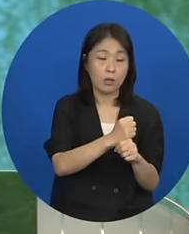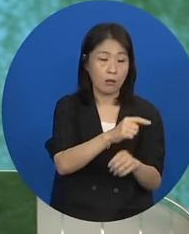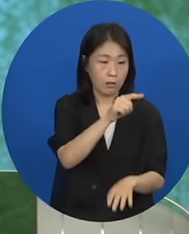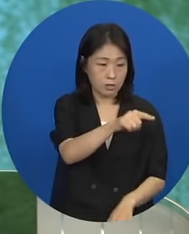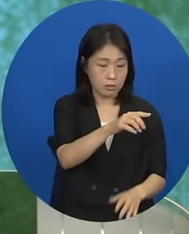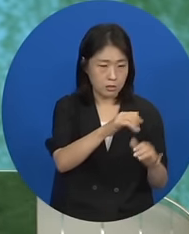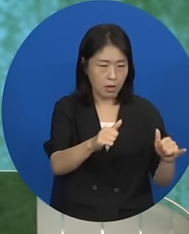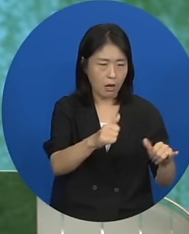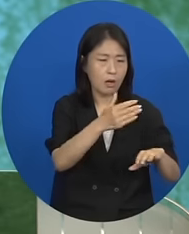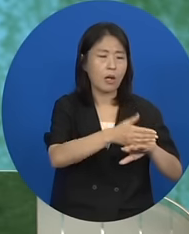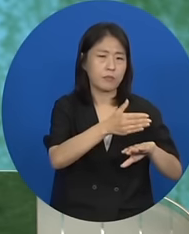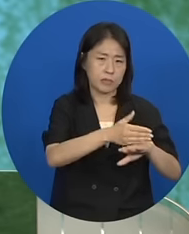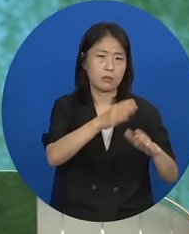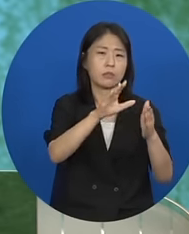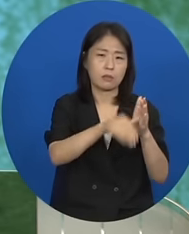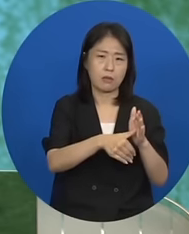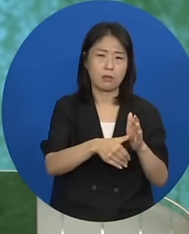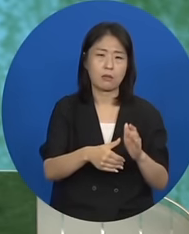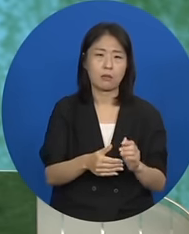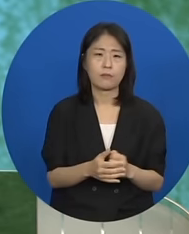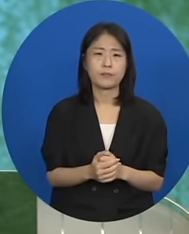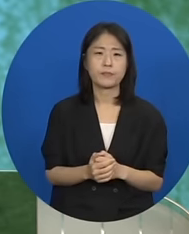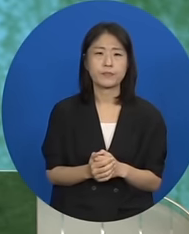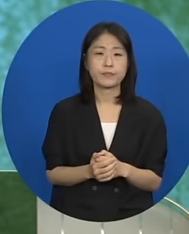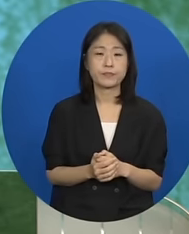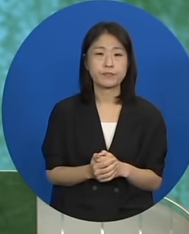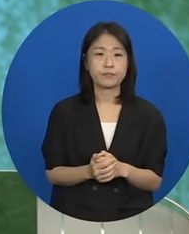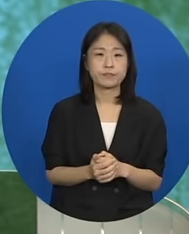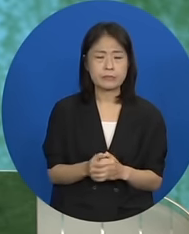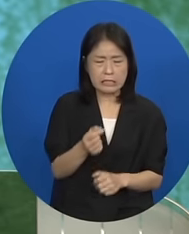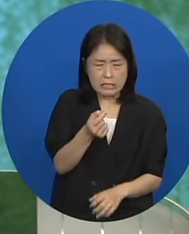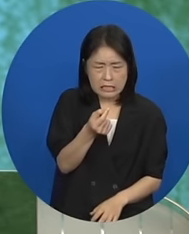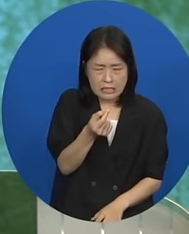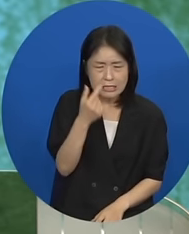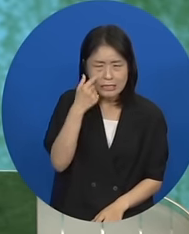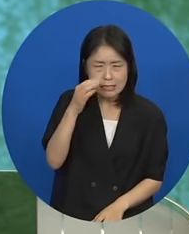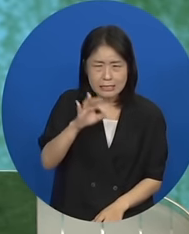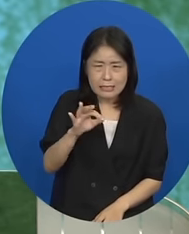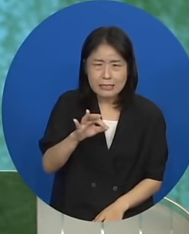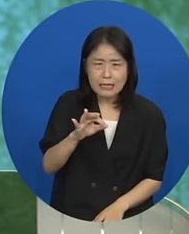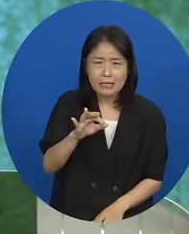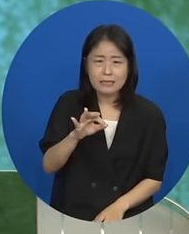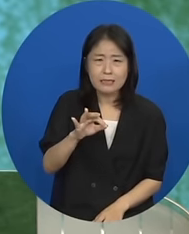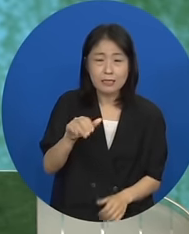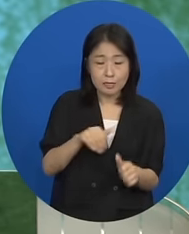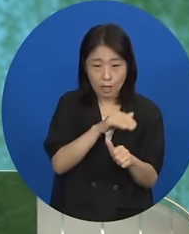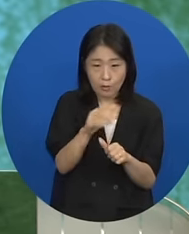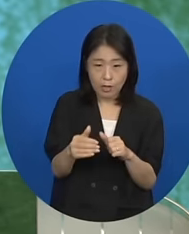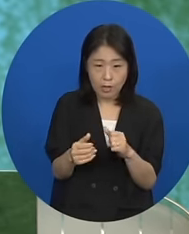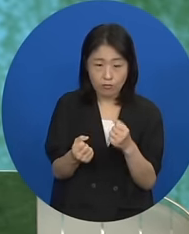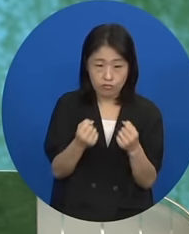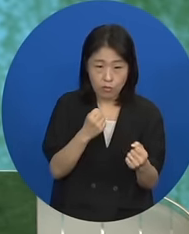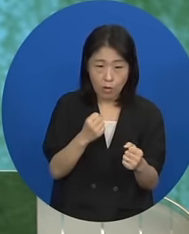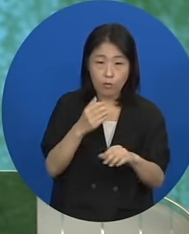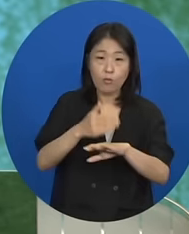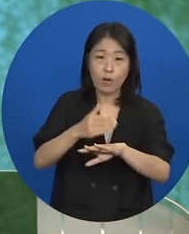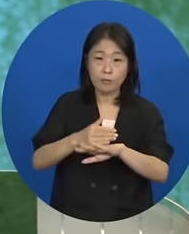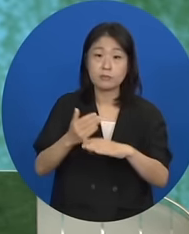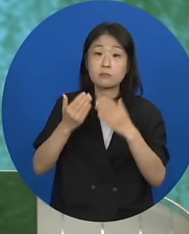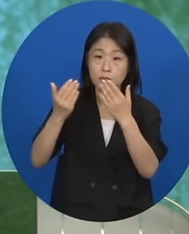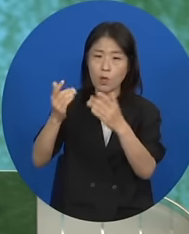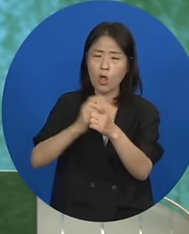그니까 여러분 작은 것이라도 당연하게 여기지 않고 감사하면 하나님께서 더 감사할